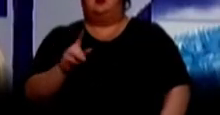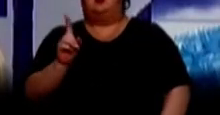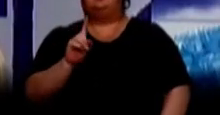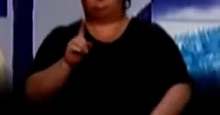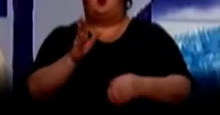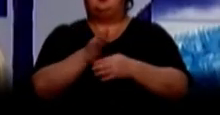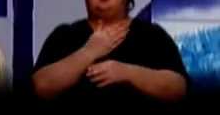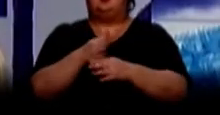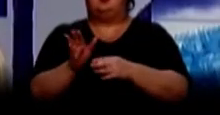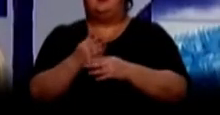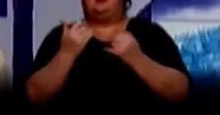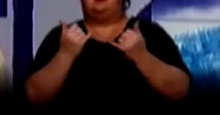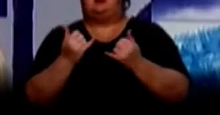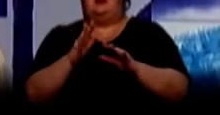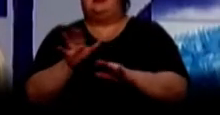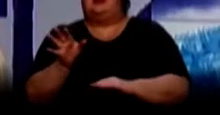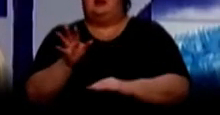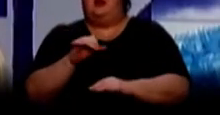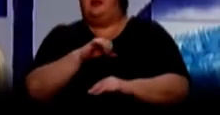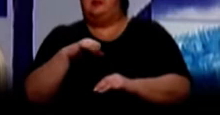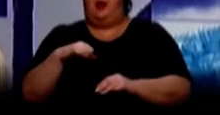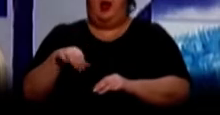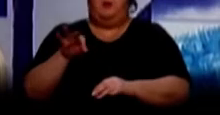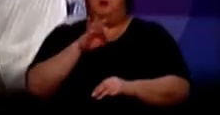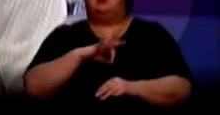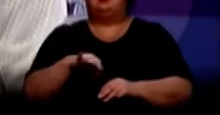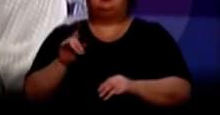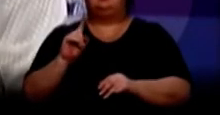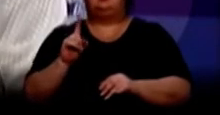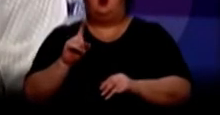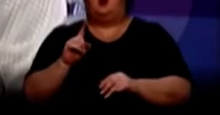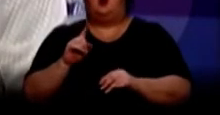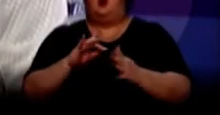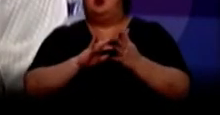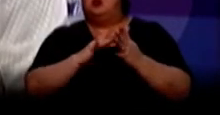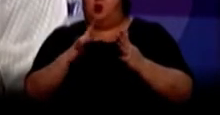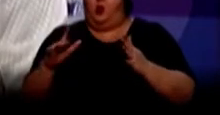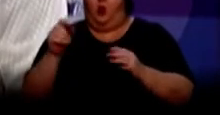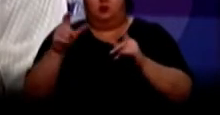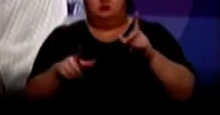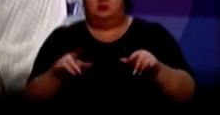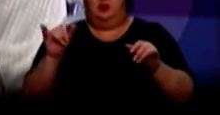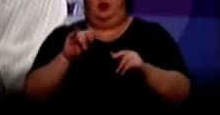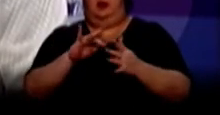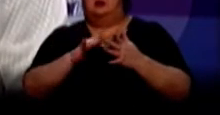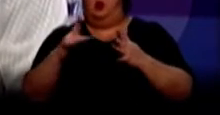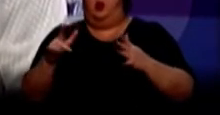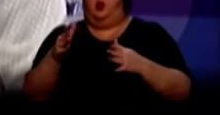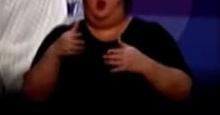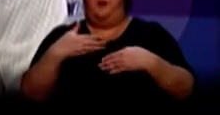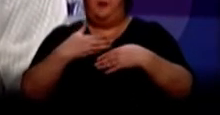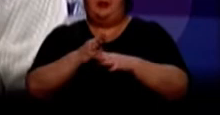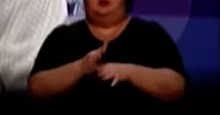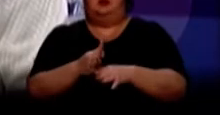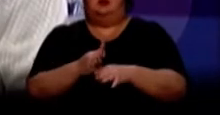сортувати зараз на Полтавщині найприбутковіше? Скло. Склобій. І, в принципі, знову ж таки,